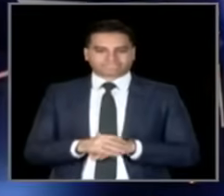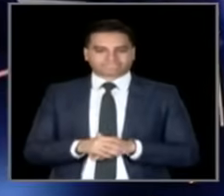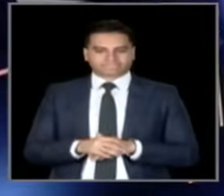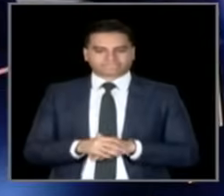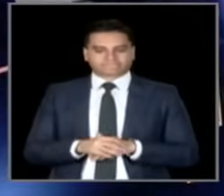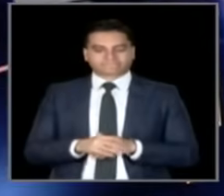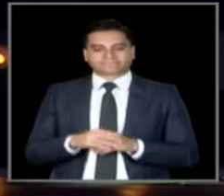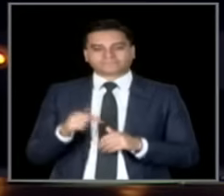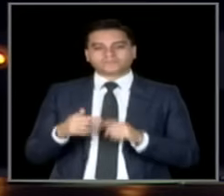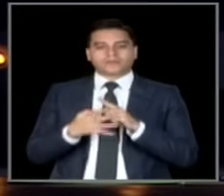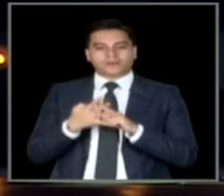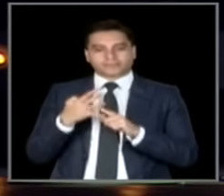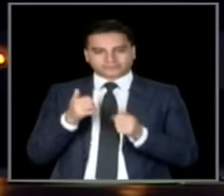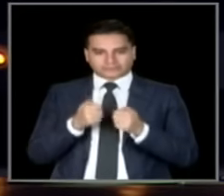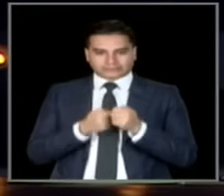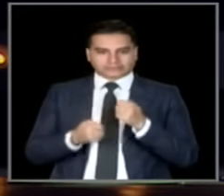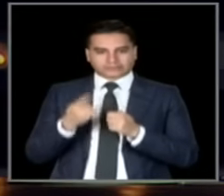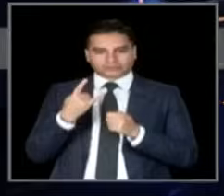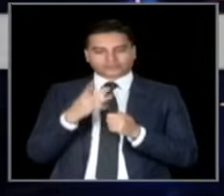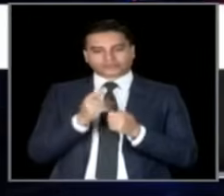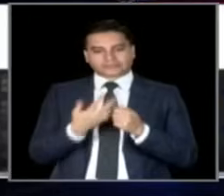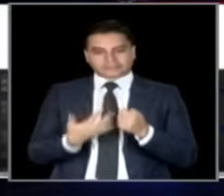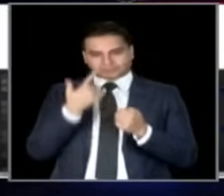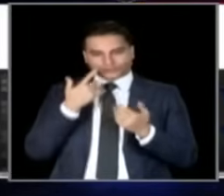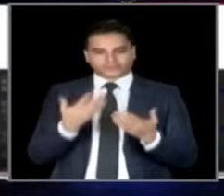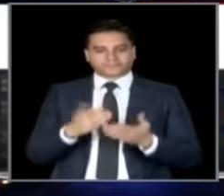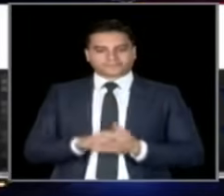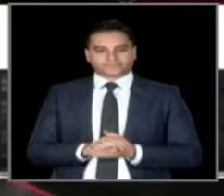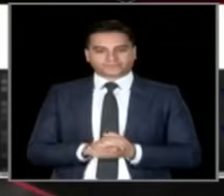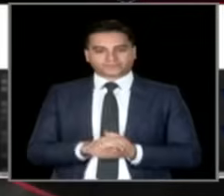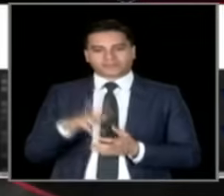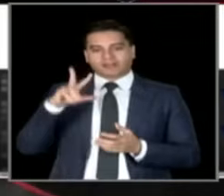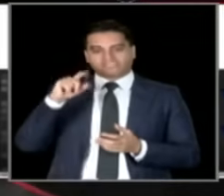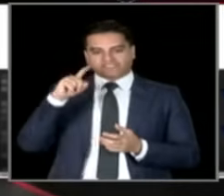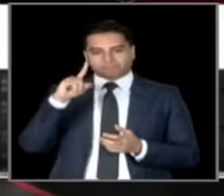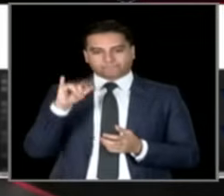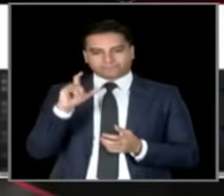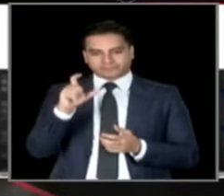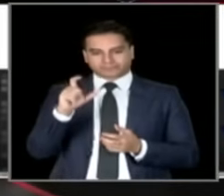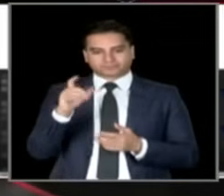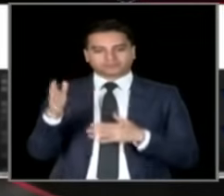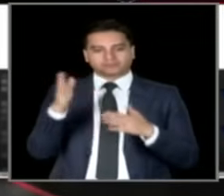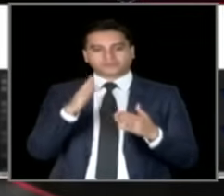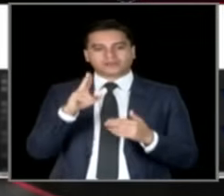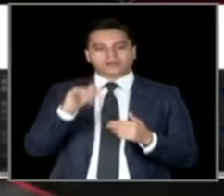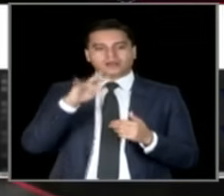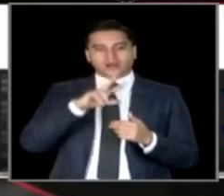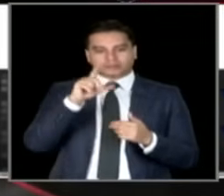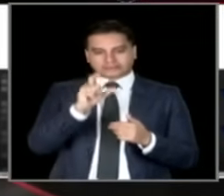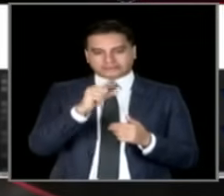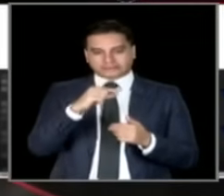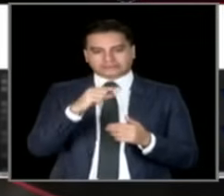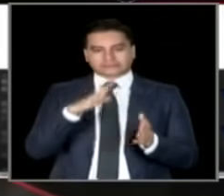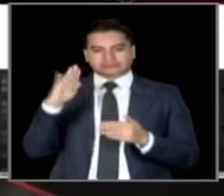أربع اختيارات بزائد 10 أو ناقص 5: الفلبين، تايلاند،